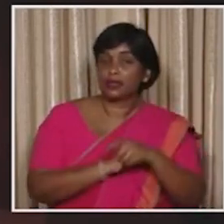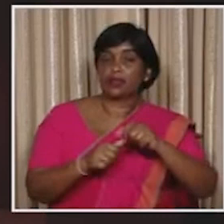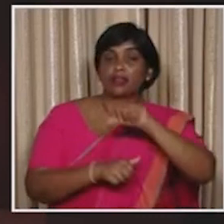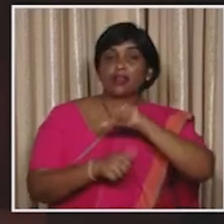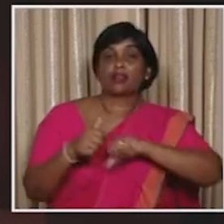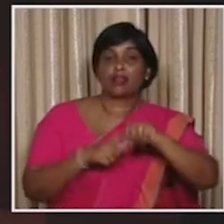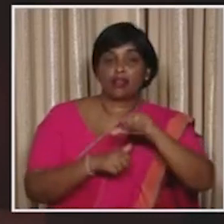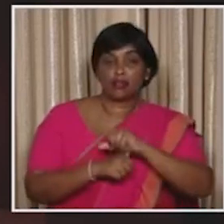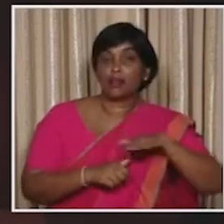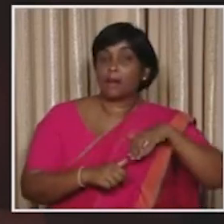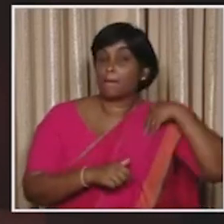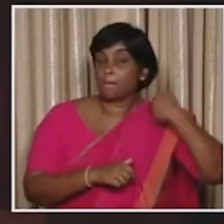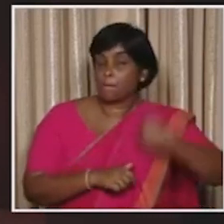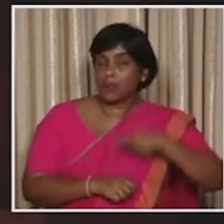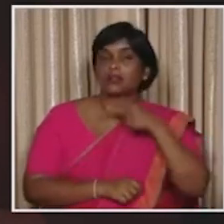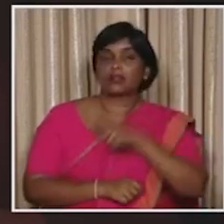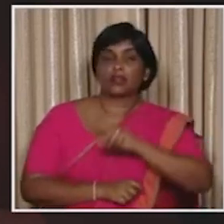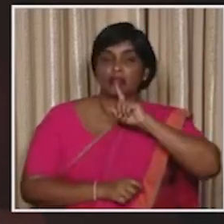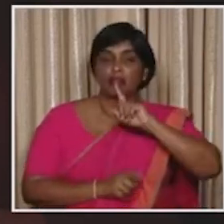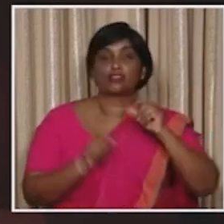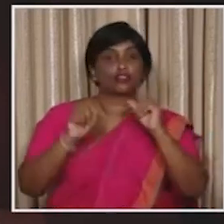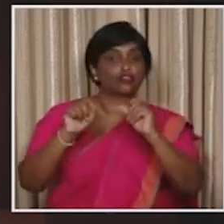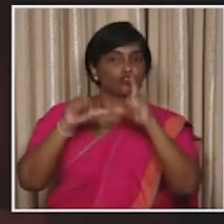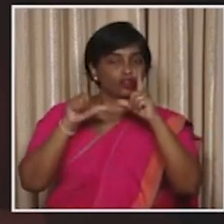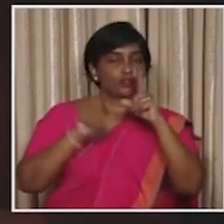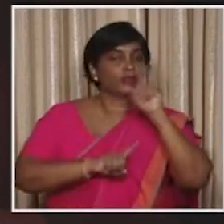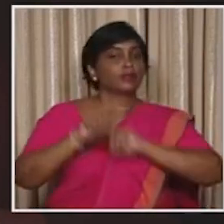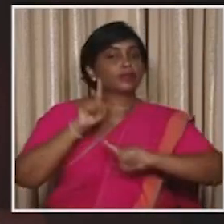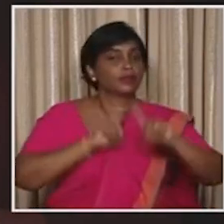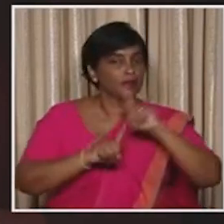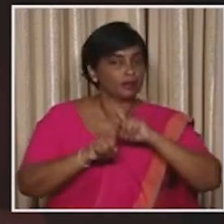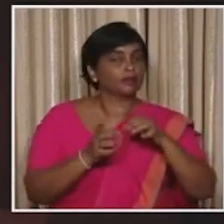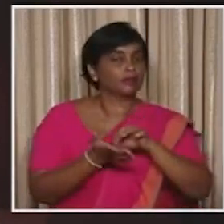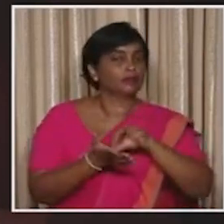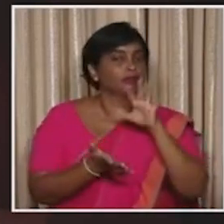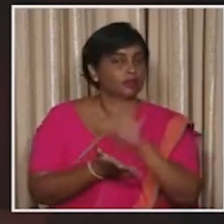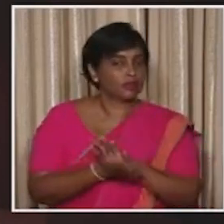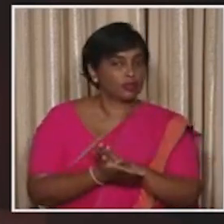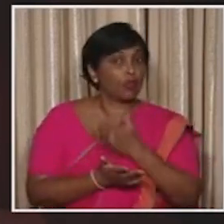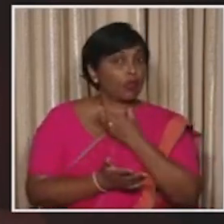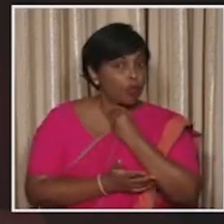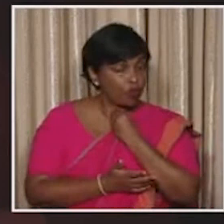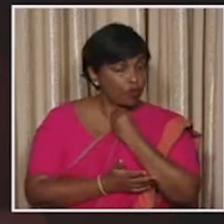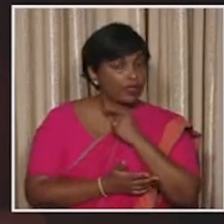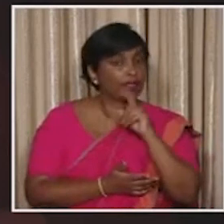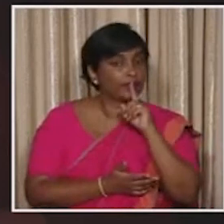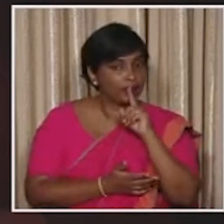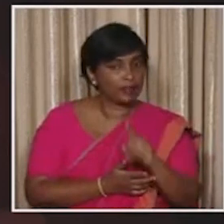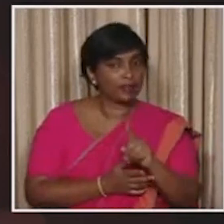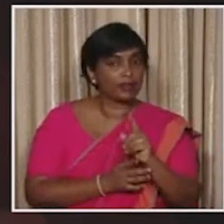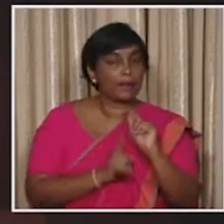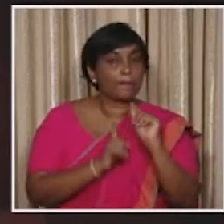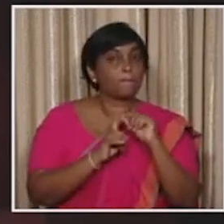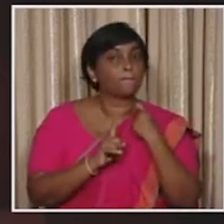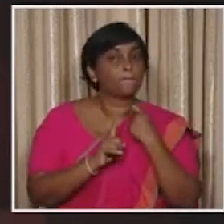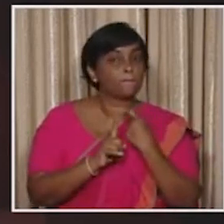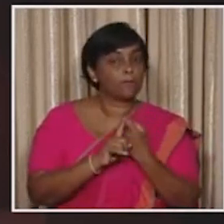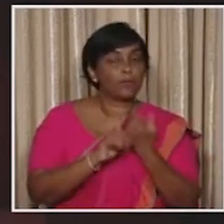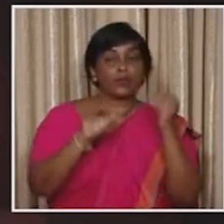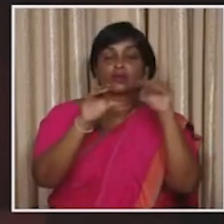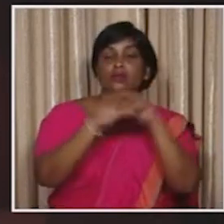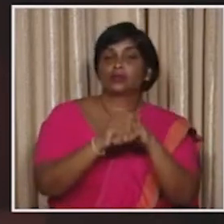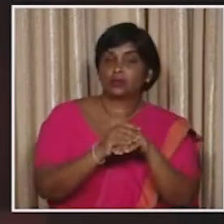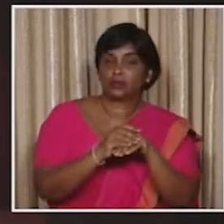ayatane, pradhanin, eka zoom saakatchawakin, siddha una, boruwak kiyana nan, Pakistane niyojane